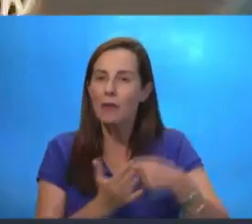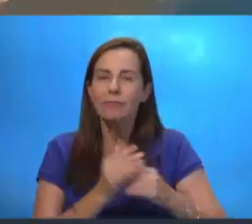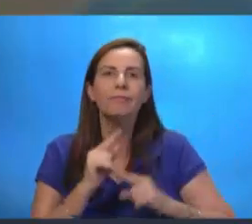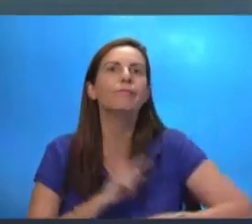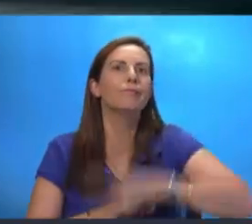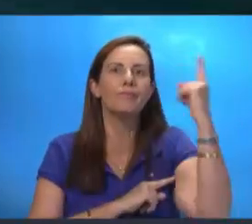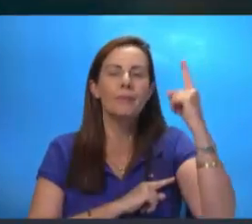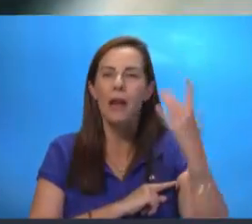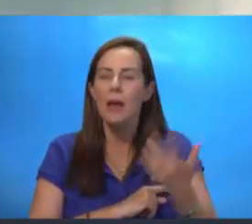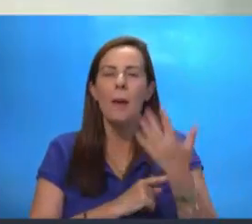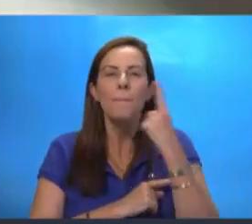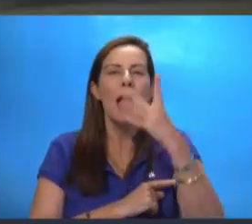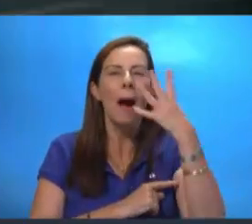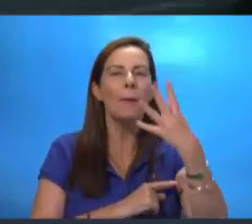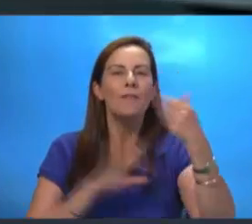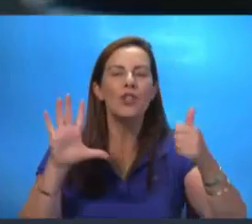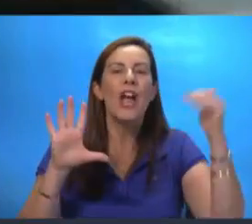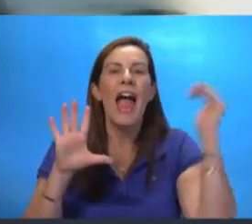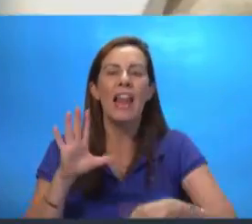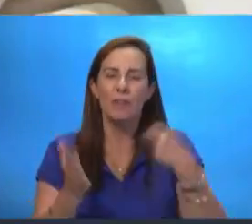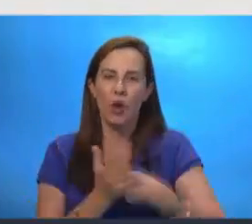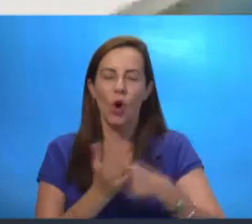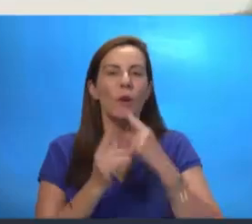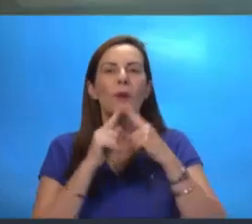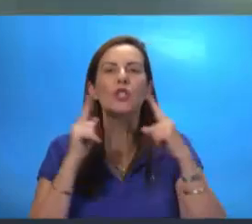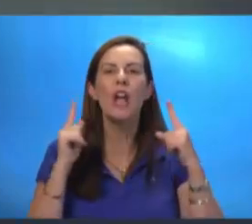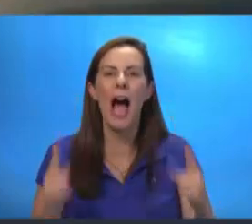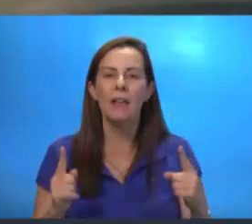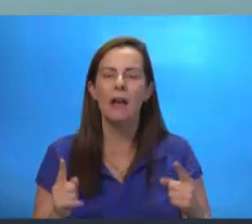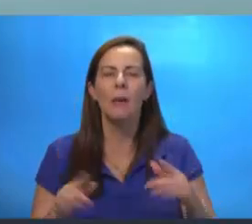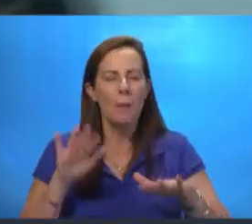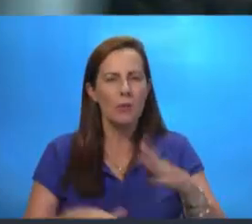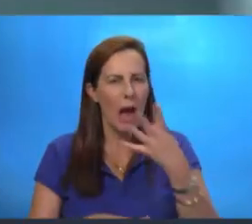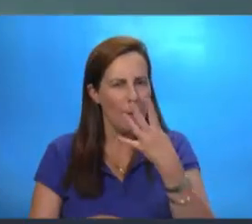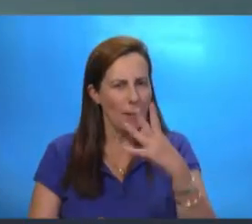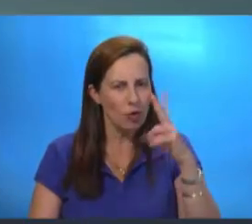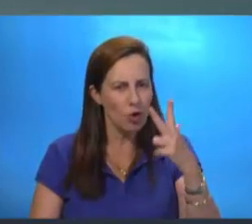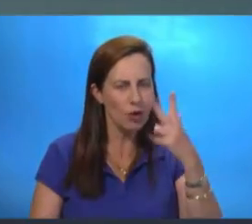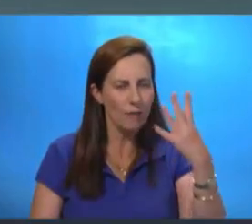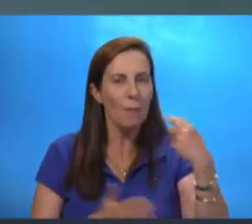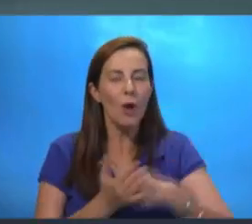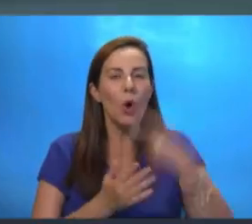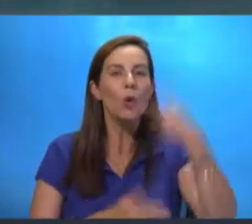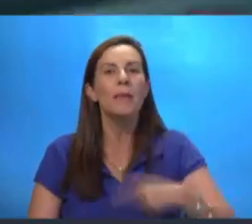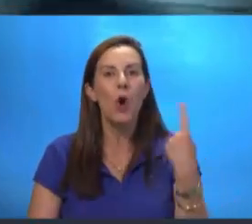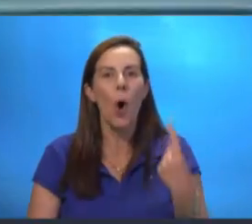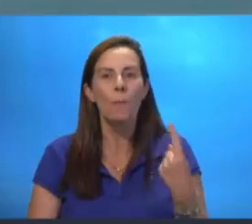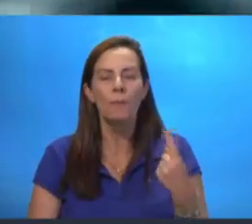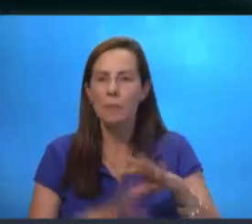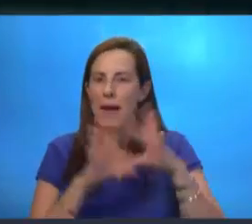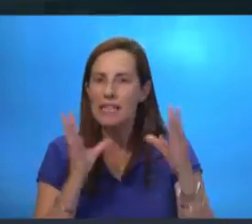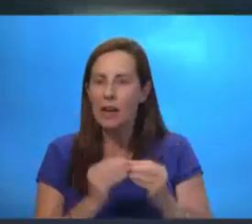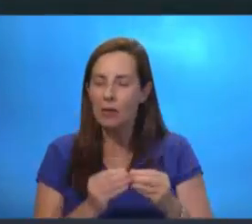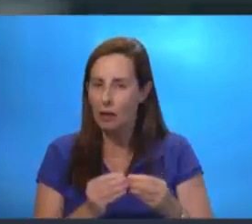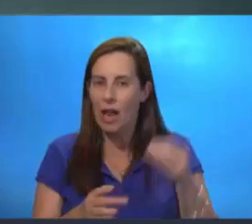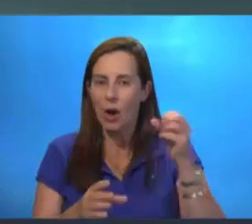לב, ל-146 אלף דוחות בשנה, בממוצע 434 דוחות ליום. סך הכל נכנסו